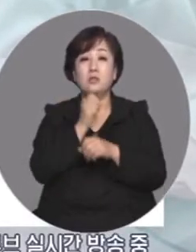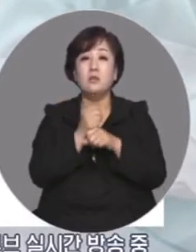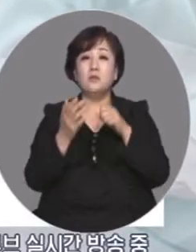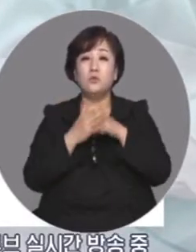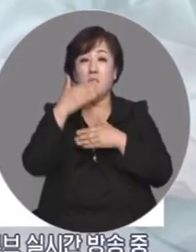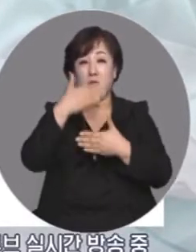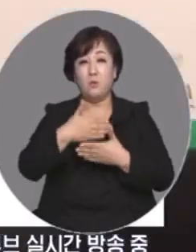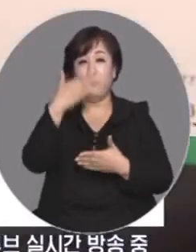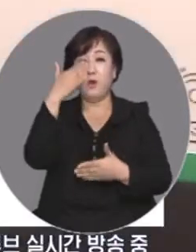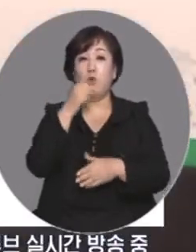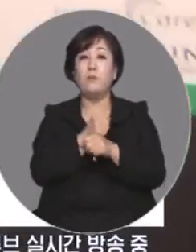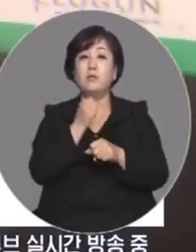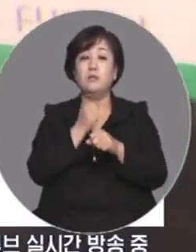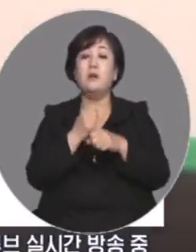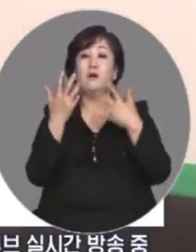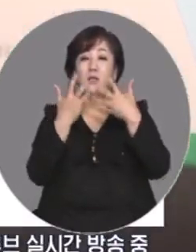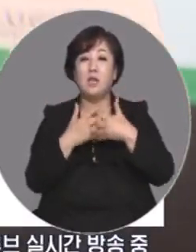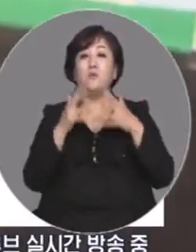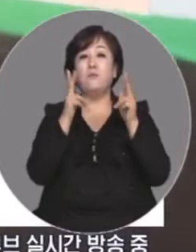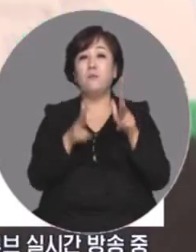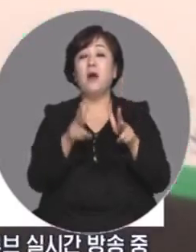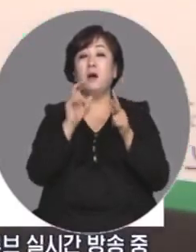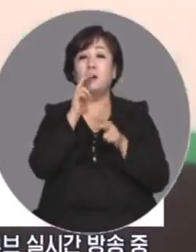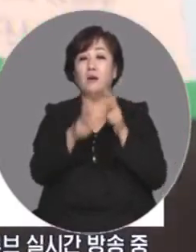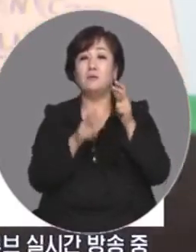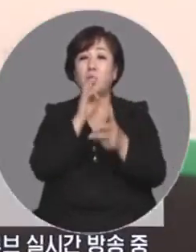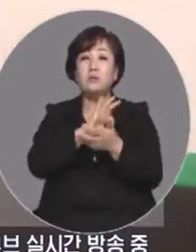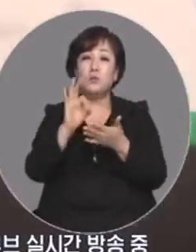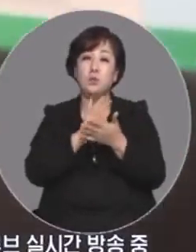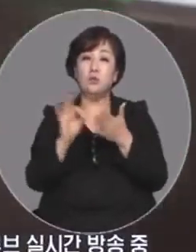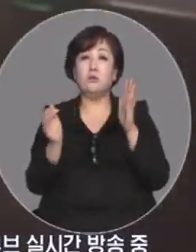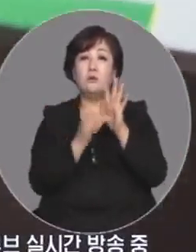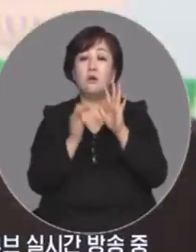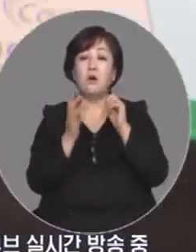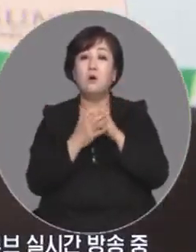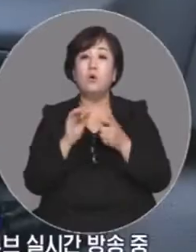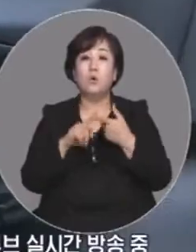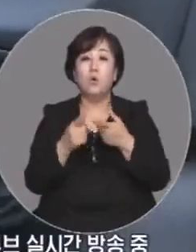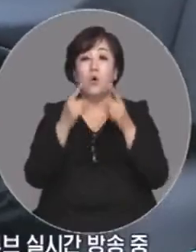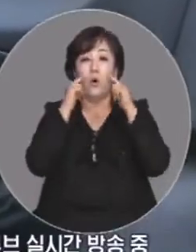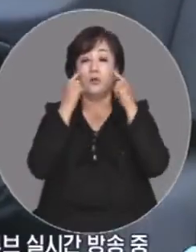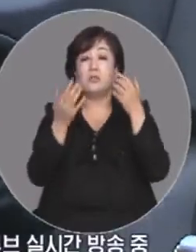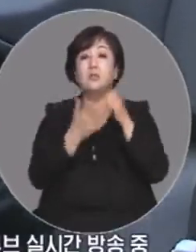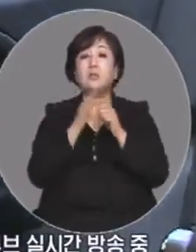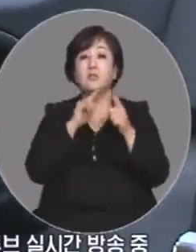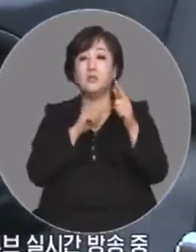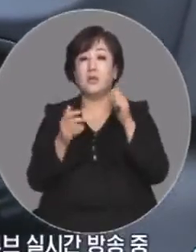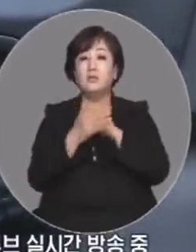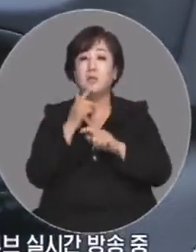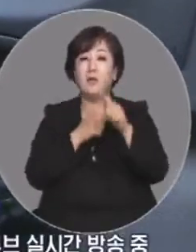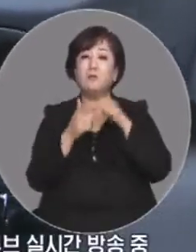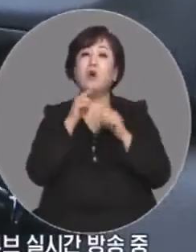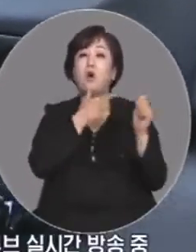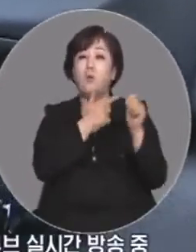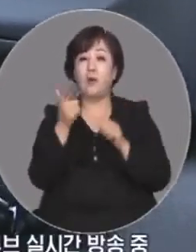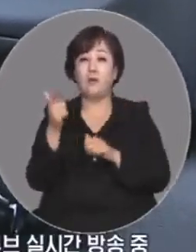격벽을 설치하고 냉방이 가능하도록 개조했으며 확진자 승하차 전후로 방역을 실시한다고 강조했습니다.